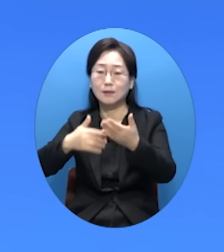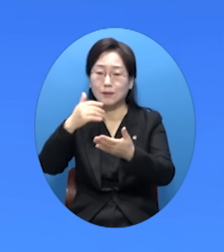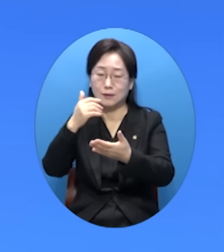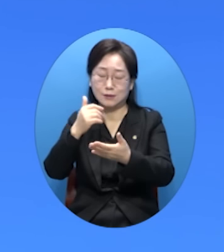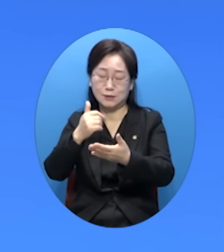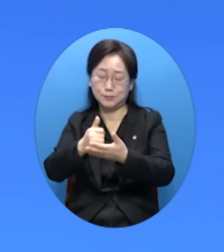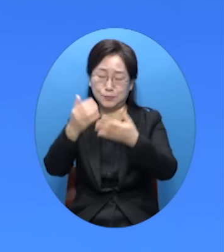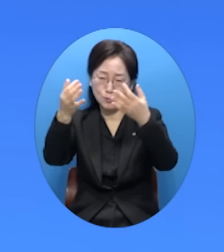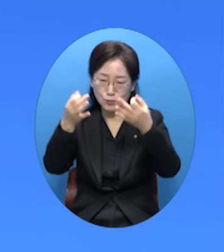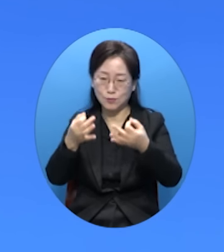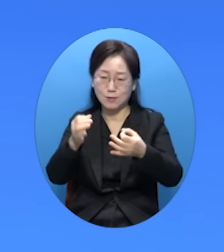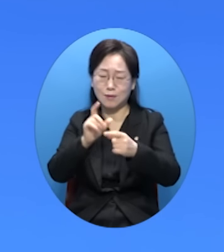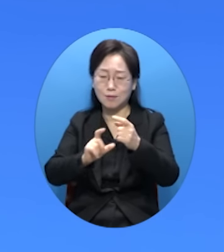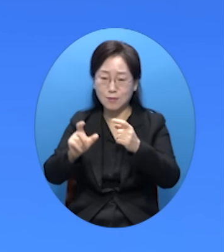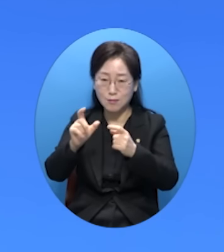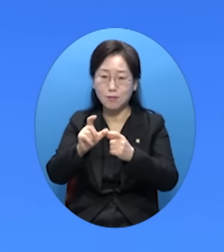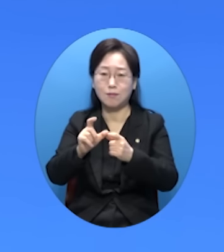나은